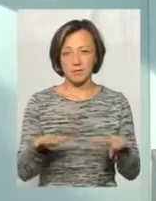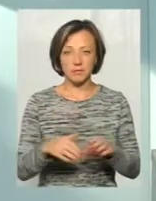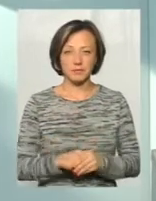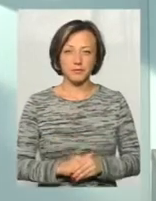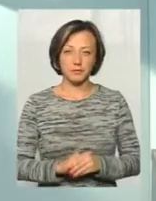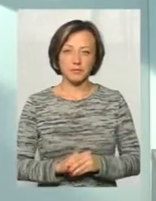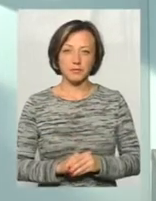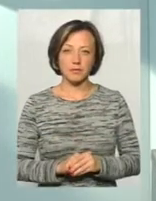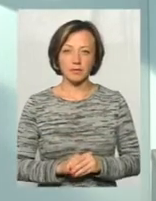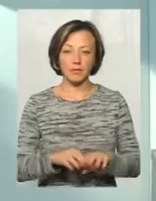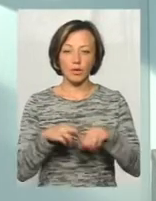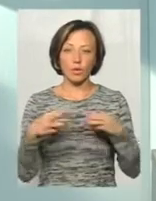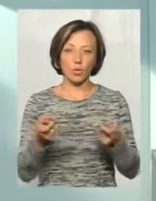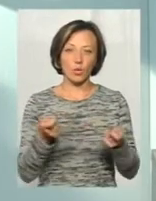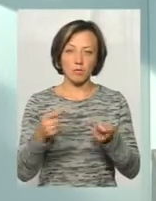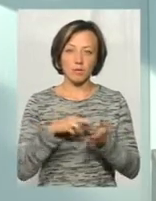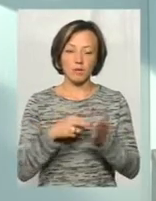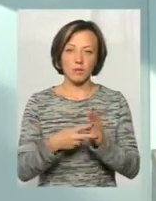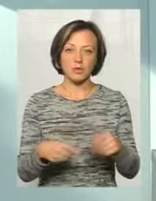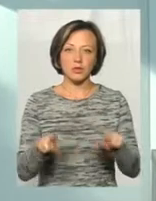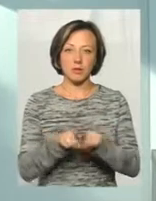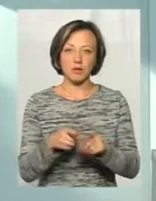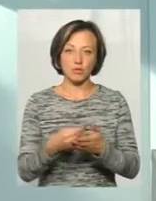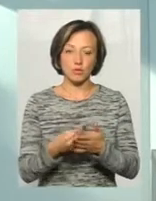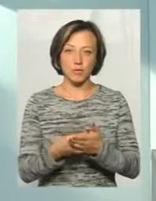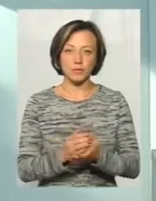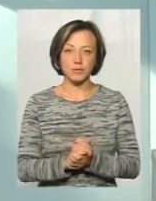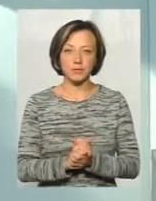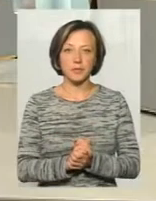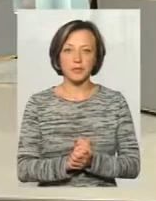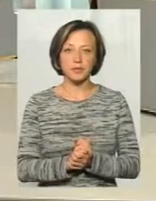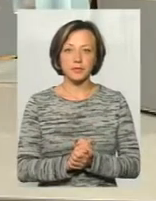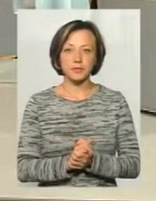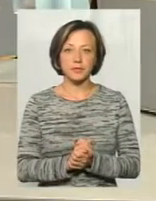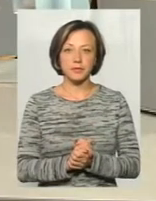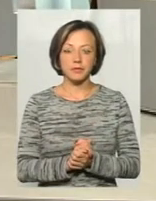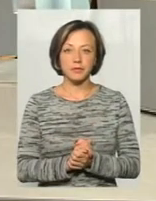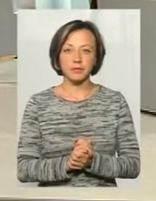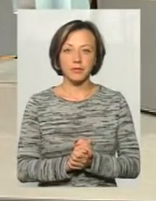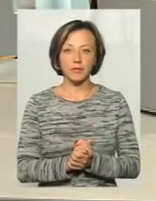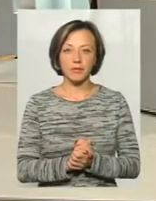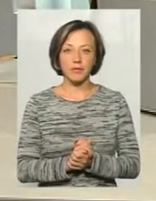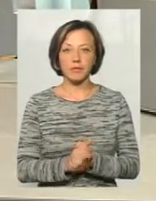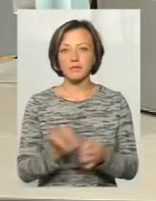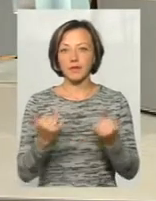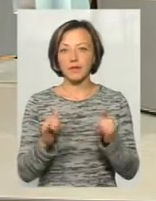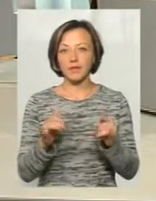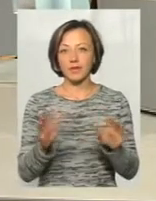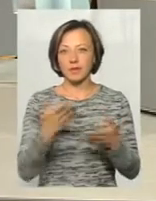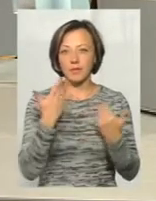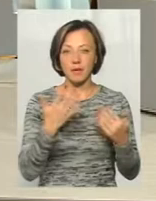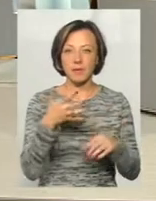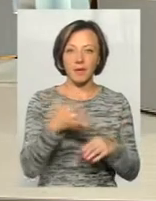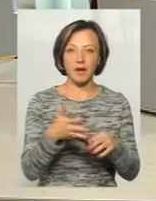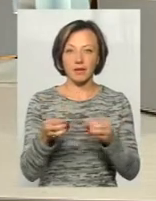і якби урядом передбачена така сума. Дивно, що немає там кроку в якихось там 5 тисяч чи 10.